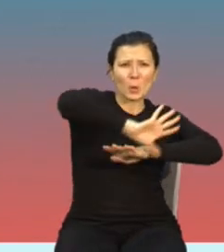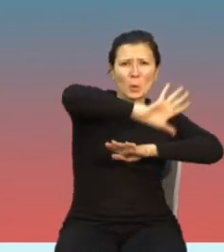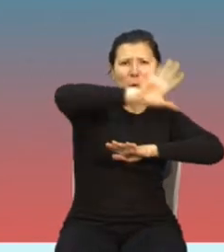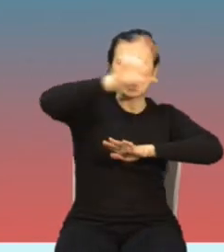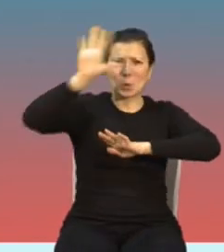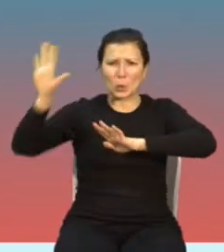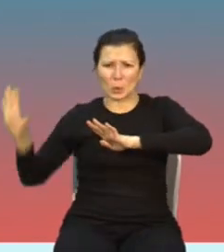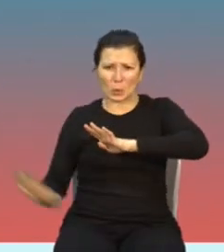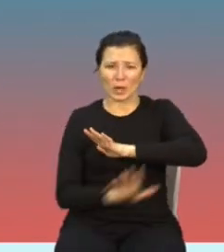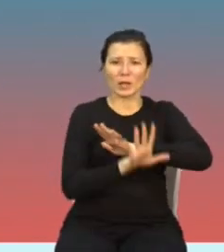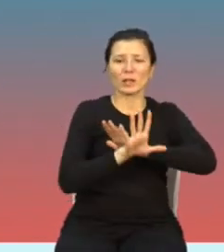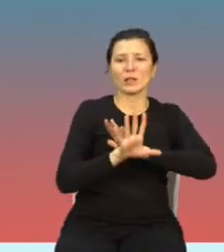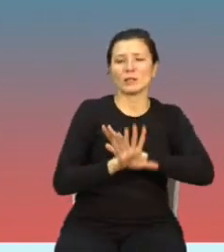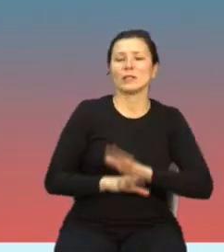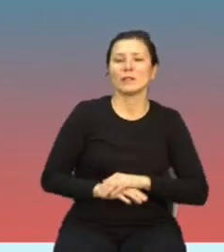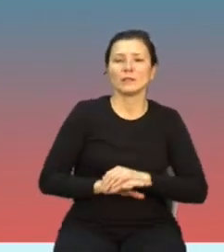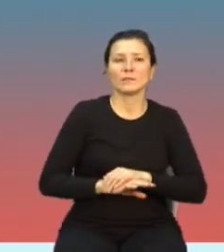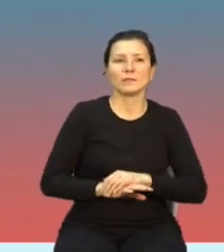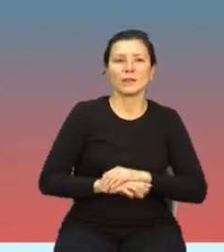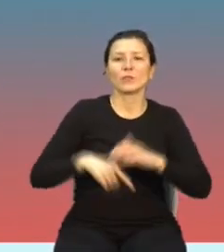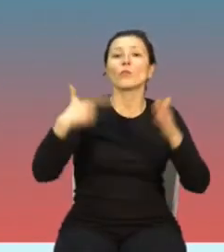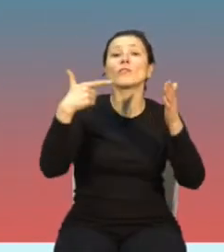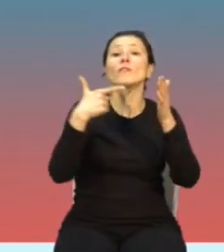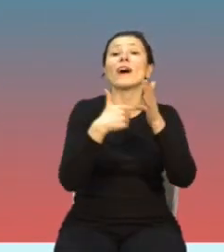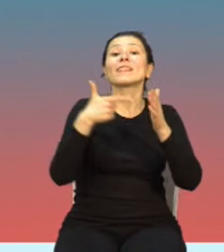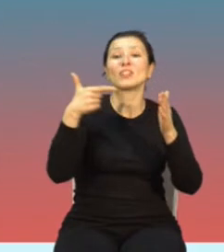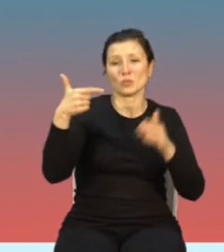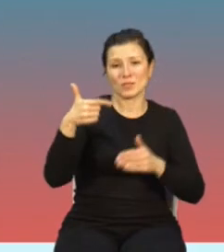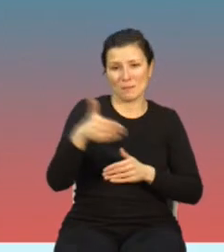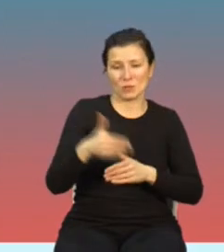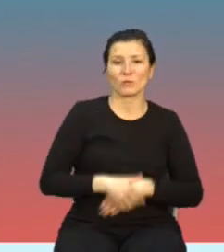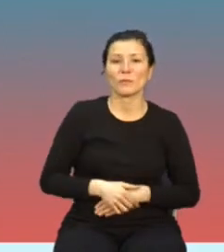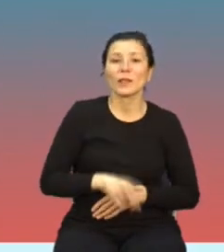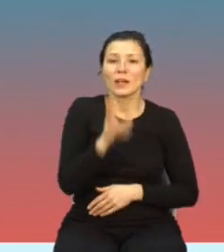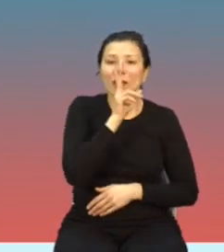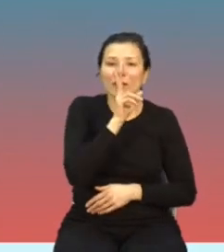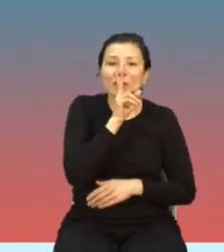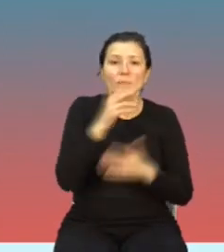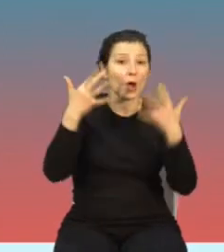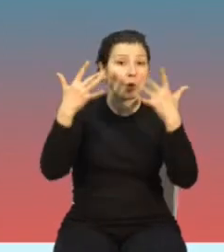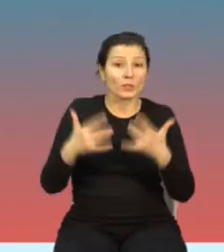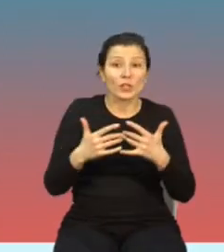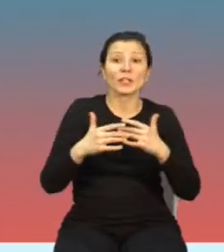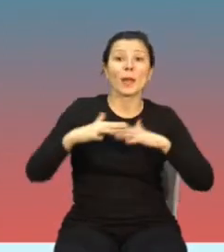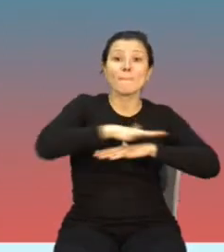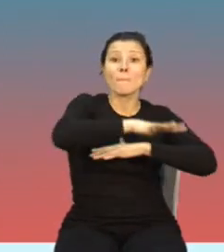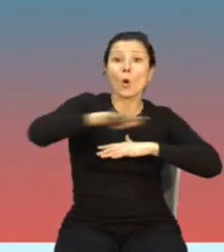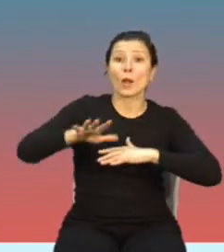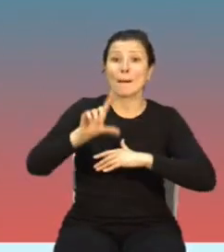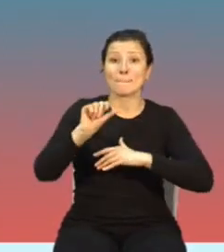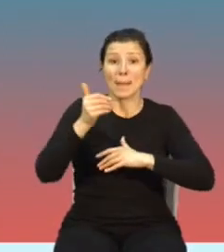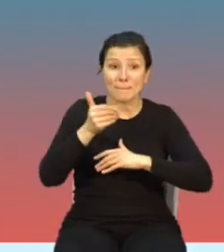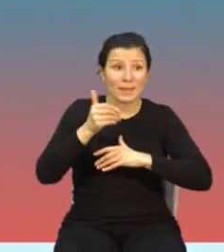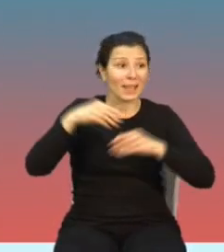i w tym przypadku widzimy obliczenia pola elektromagnetycznego z uwzględnieniem wszystkich stacji bazowych znajdujących